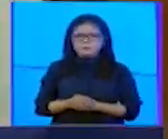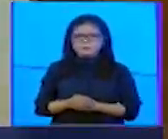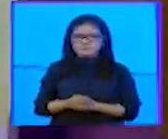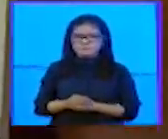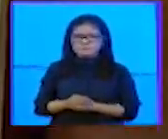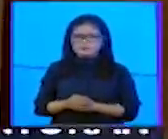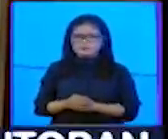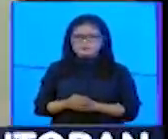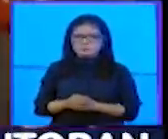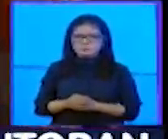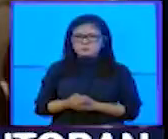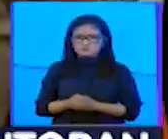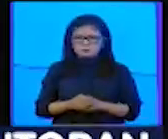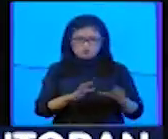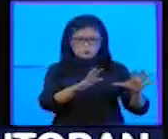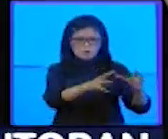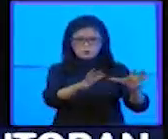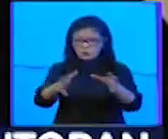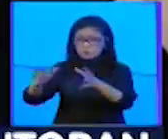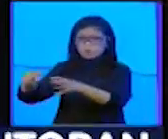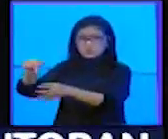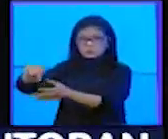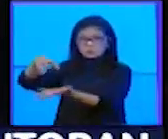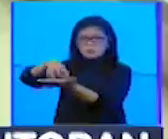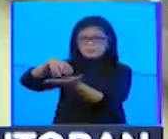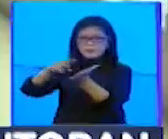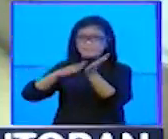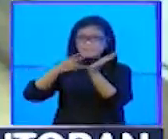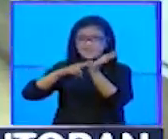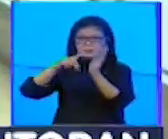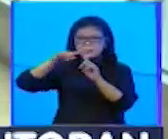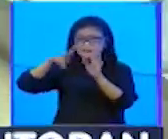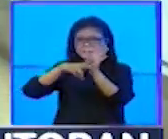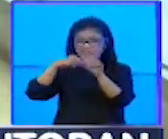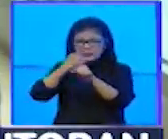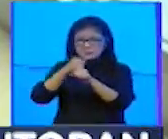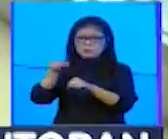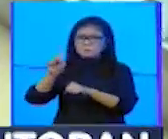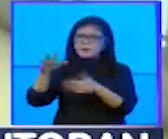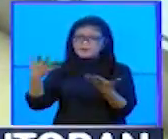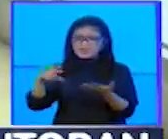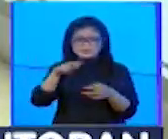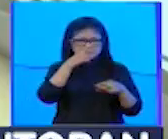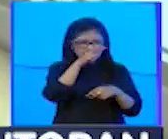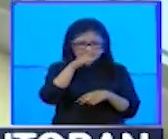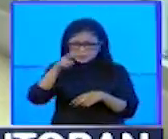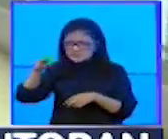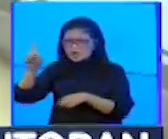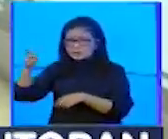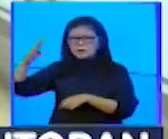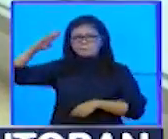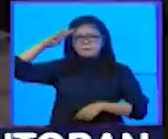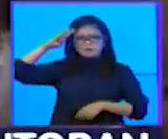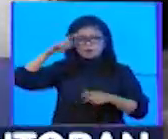Satu persatu ruangan di sebuah kantor telekomunikasi di Menteng, Jakarta Pusat didatangi petugas gabungan Sudin Tenaga Kerja dan Satpol PP DKI